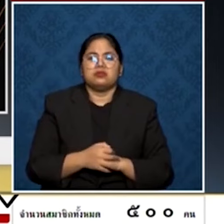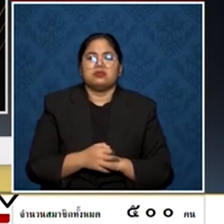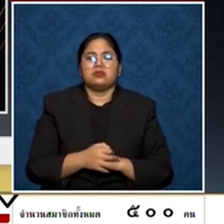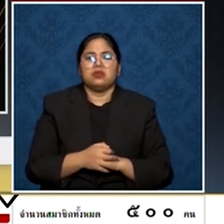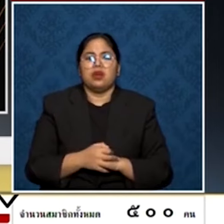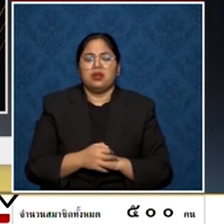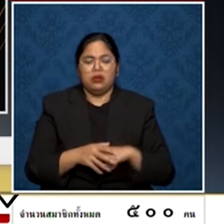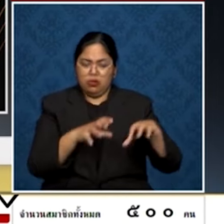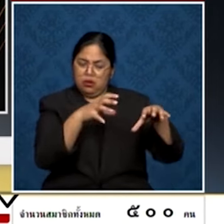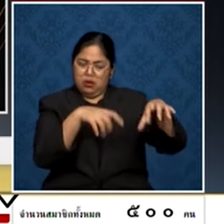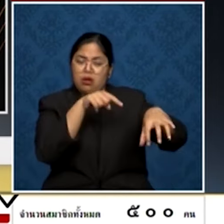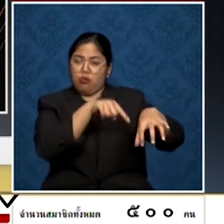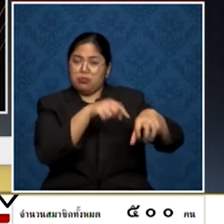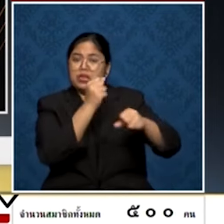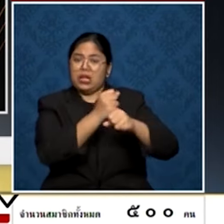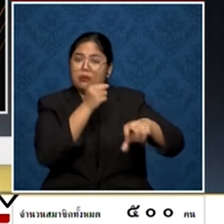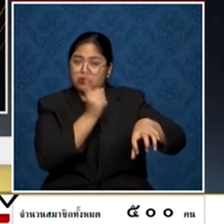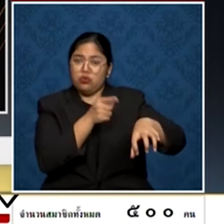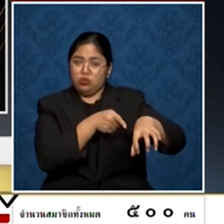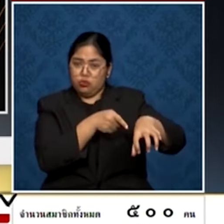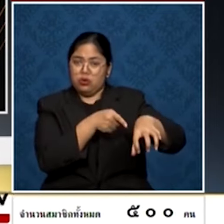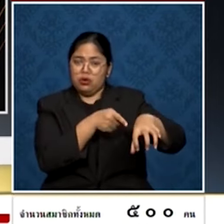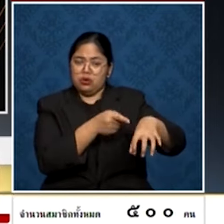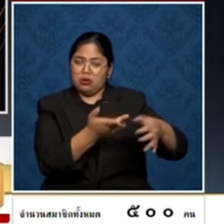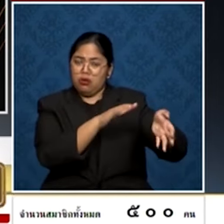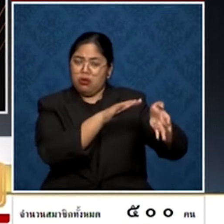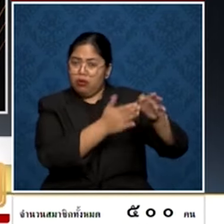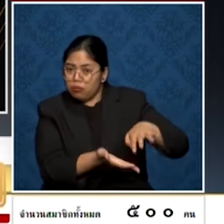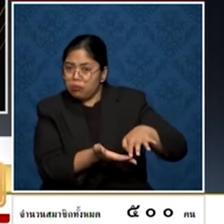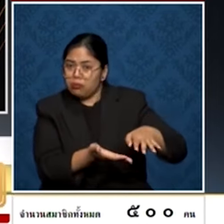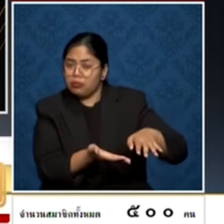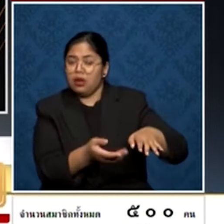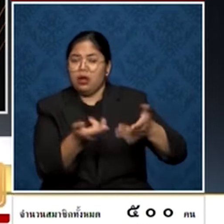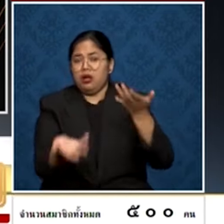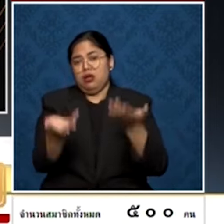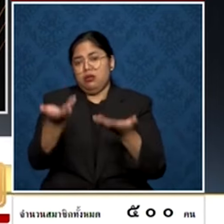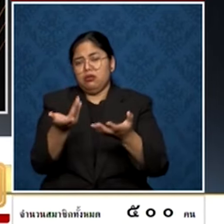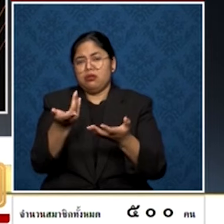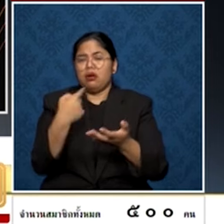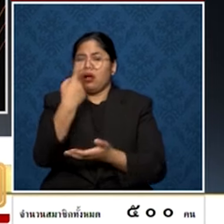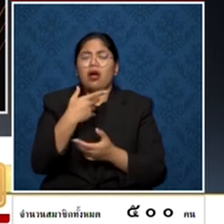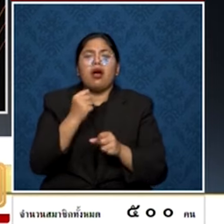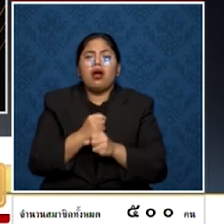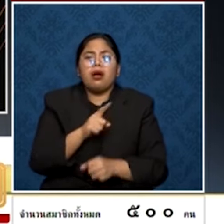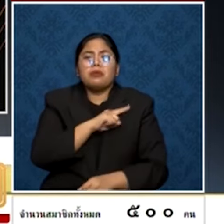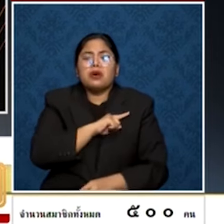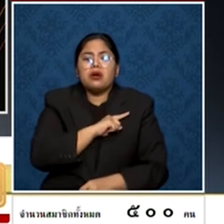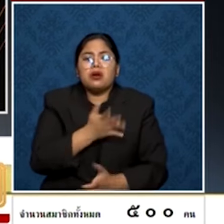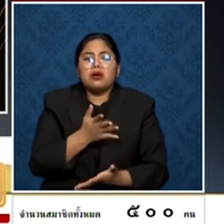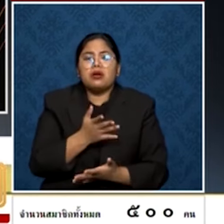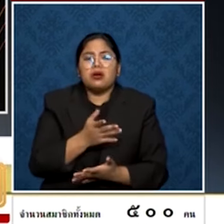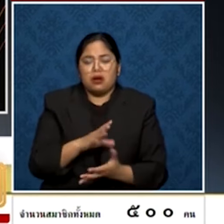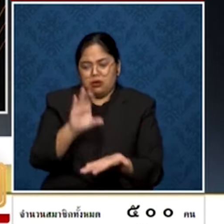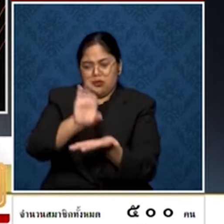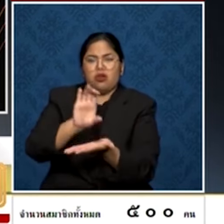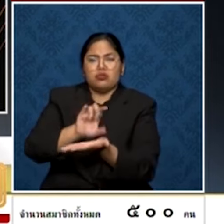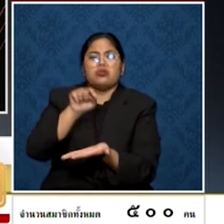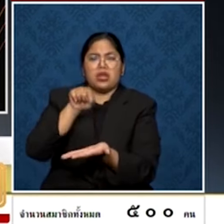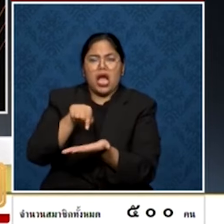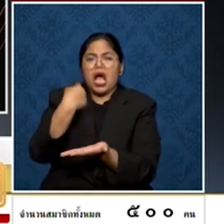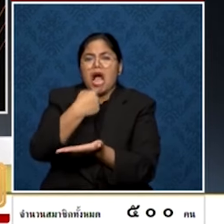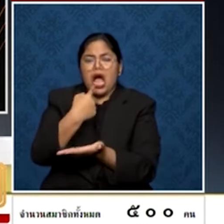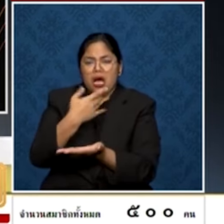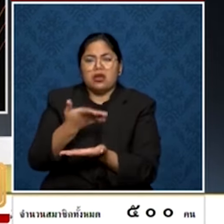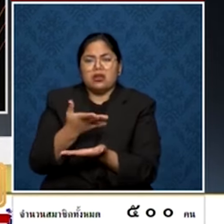ร